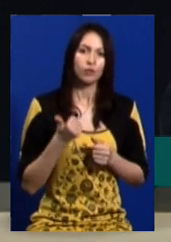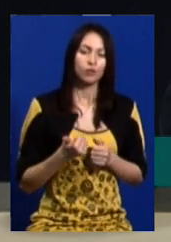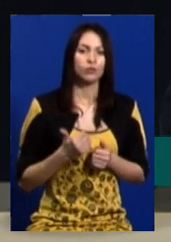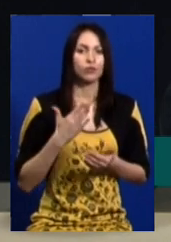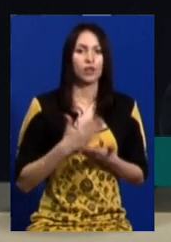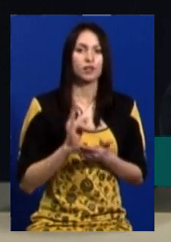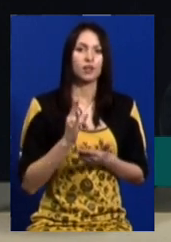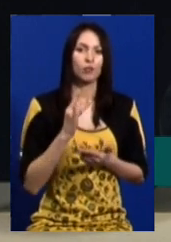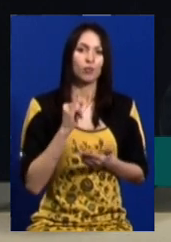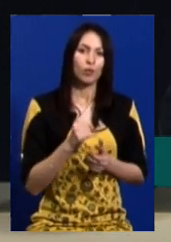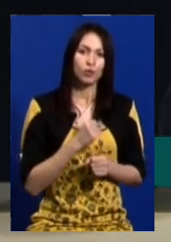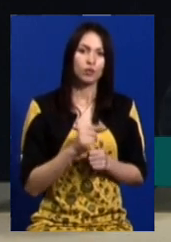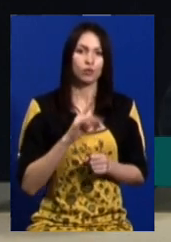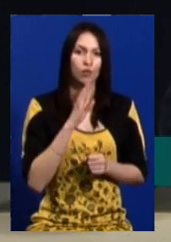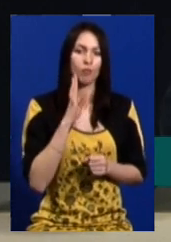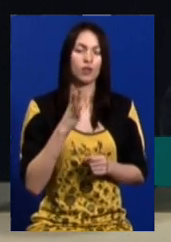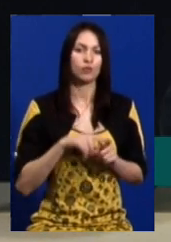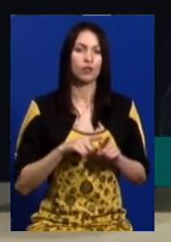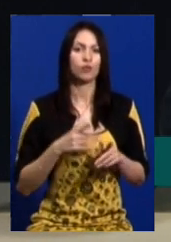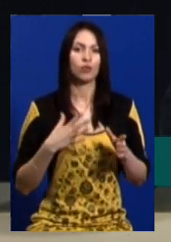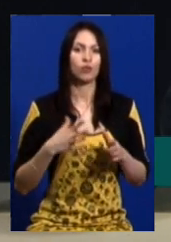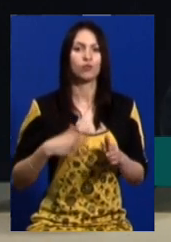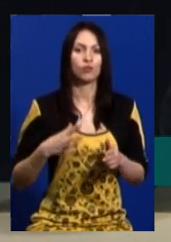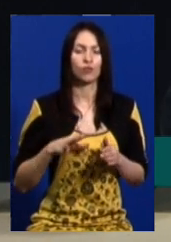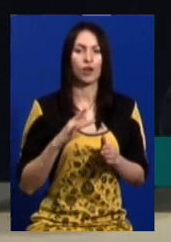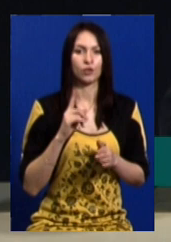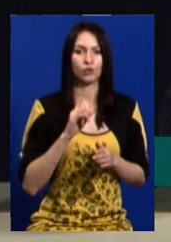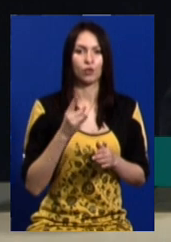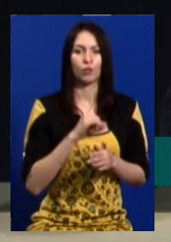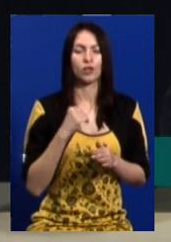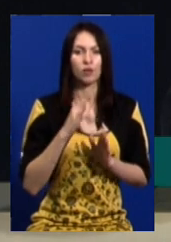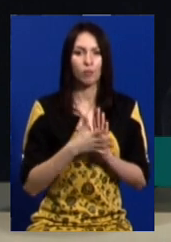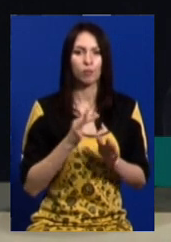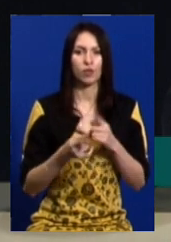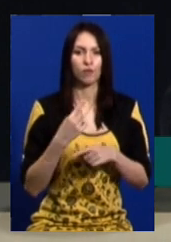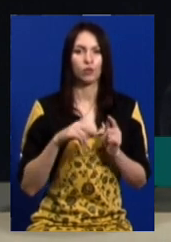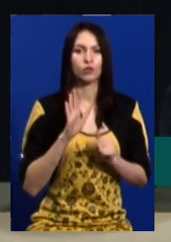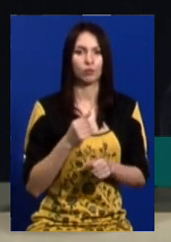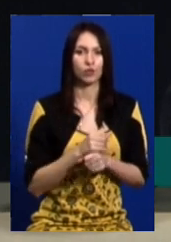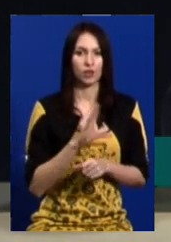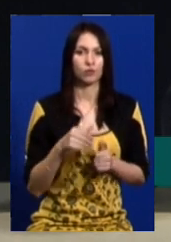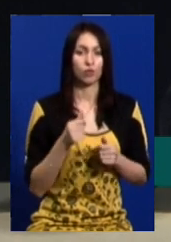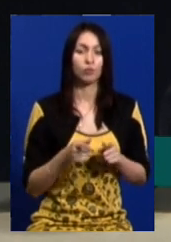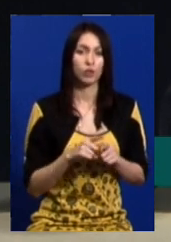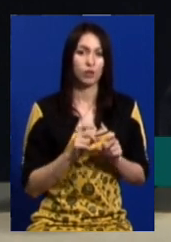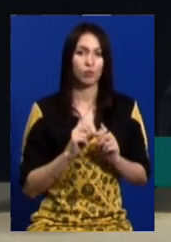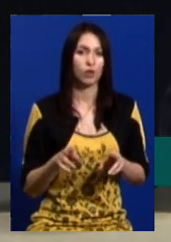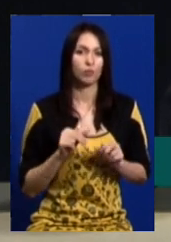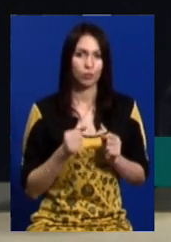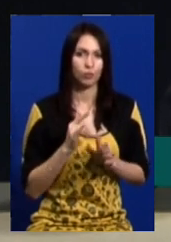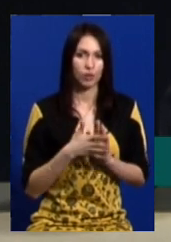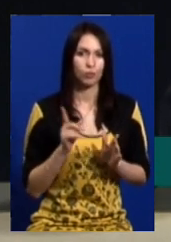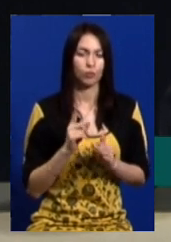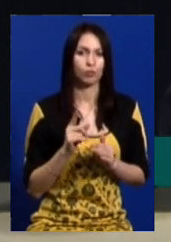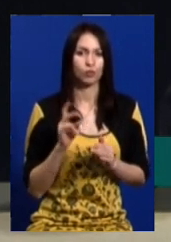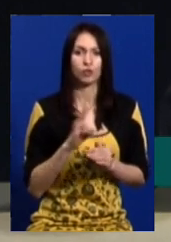дитина щось погане зробила, мама очікує, що та дитина усвідомить сама і повернеться і буде все робити дуже добре. Тому Вселенська церква це розуміє, тому що вона